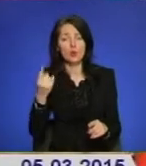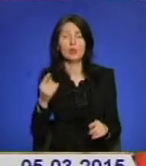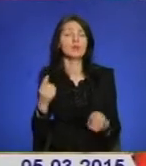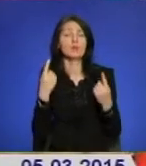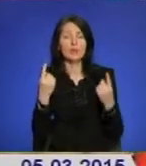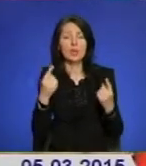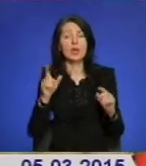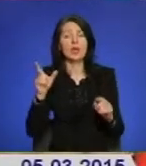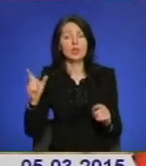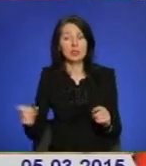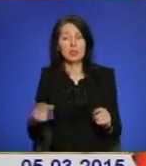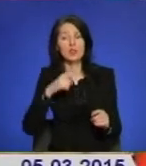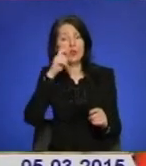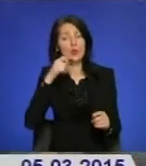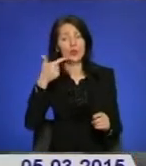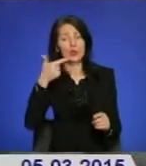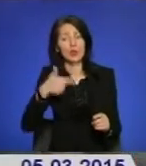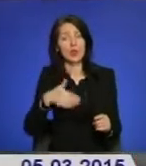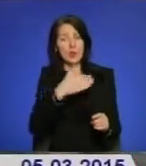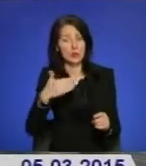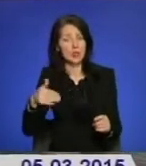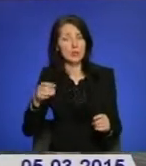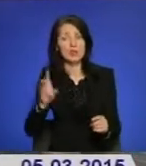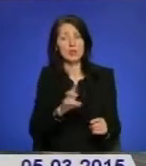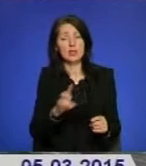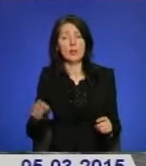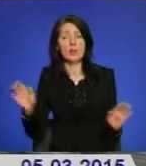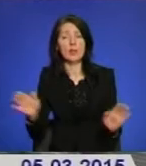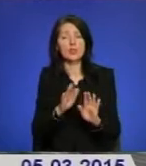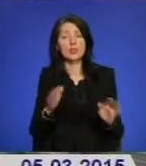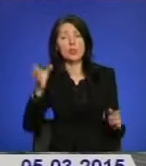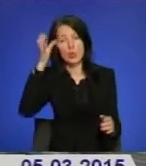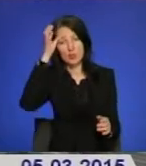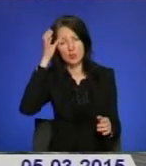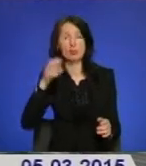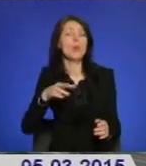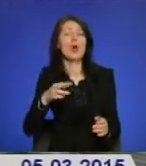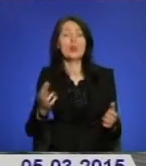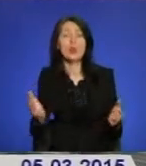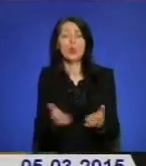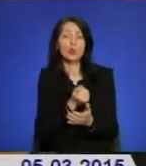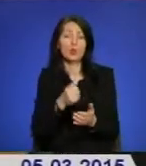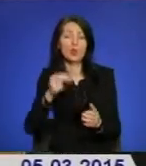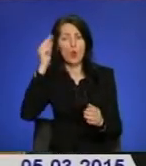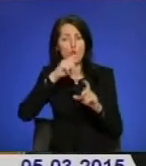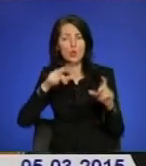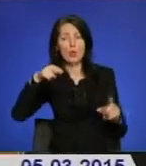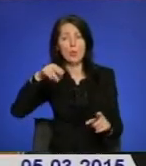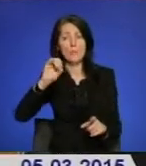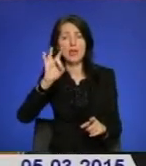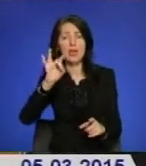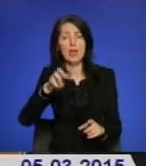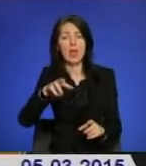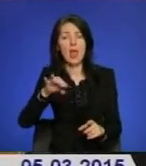української греко-католицької церкви музичну освіту Михайло здобув у дяківській школі в Перемишлі оскільки мав гарний